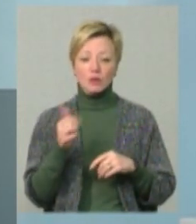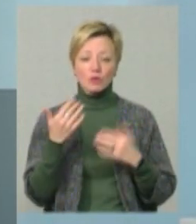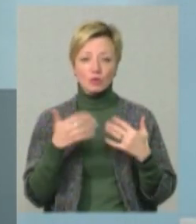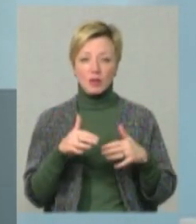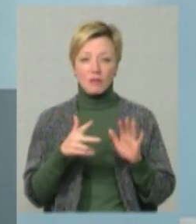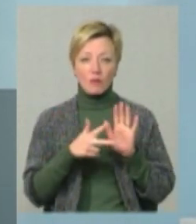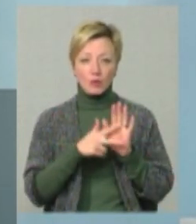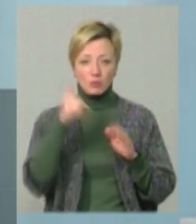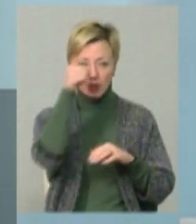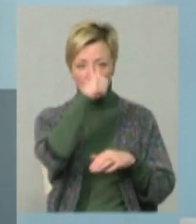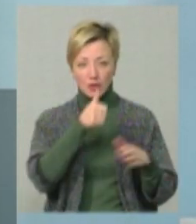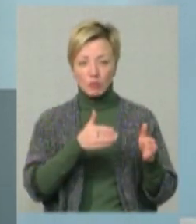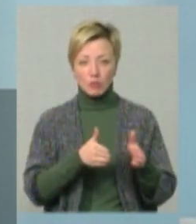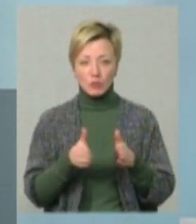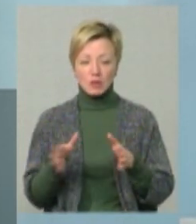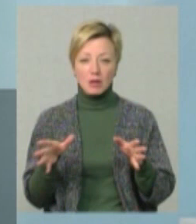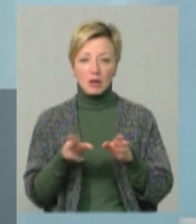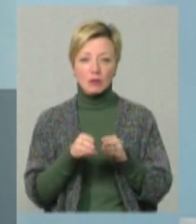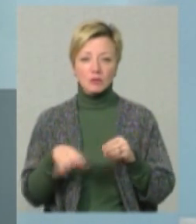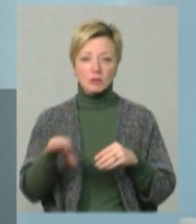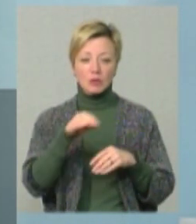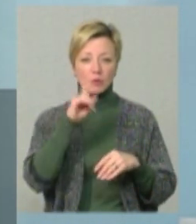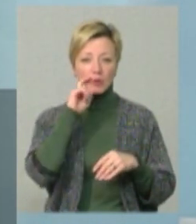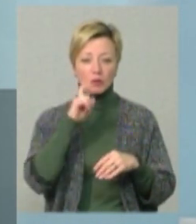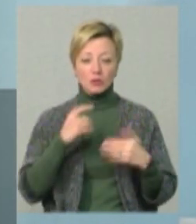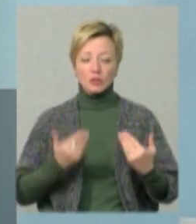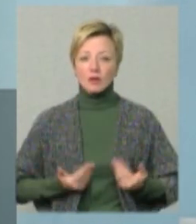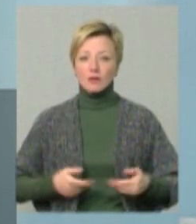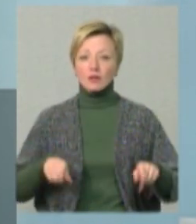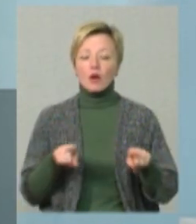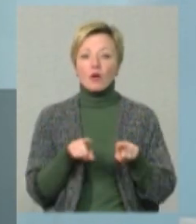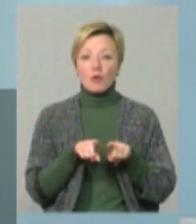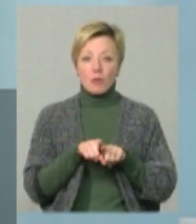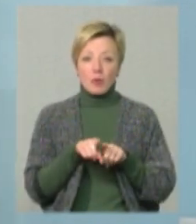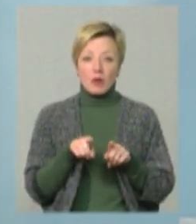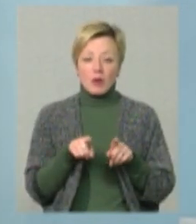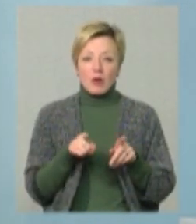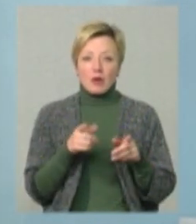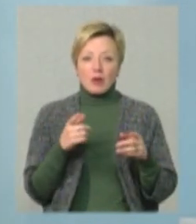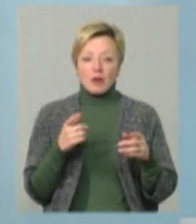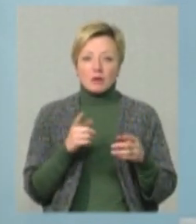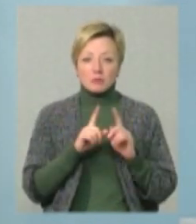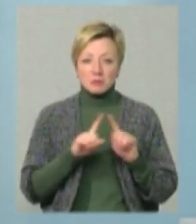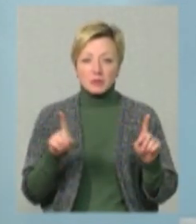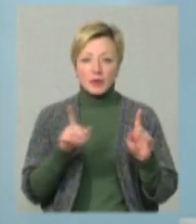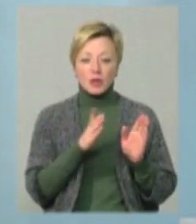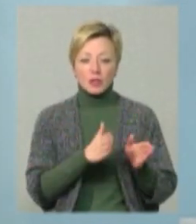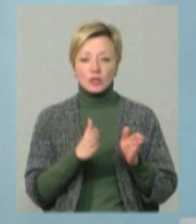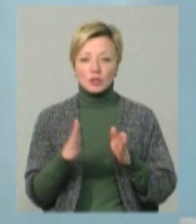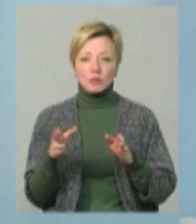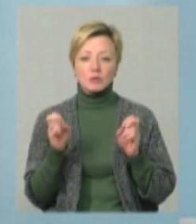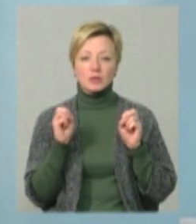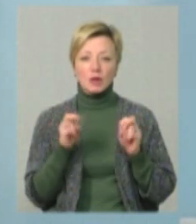оскільки вже 8-й рік поспіль разом з усією країною ми живемо у такому перманентному режимі загрози